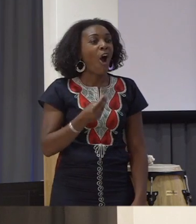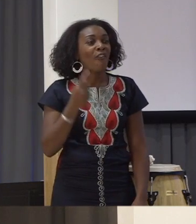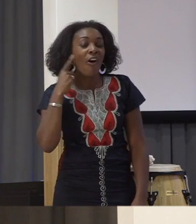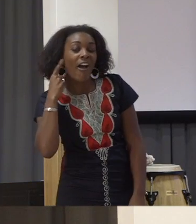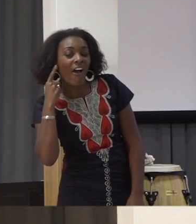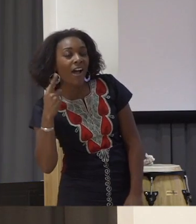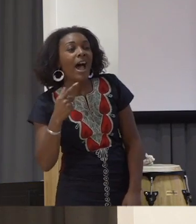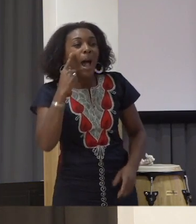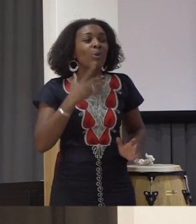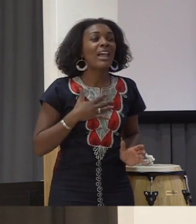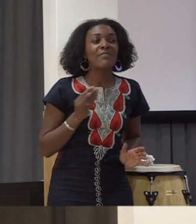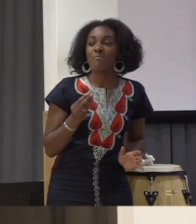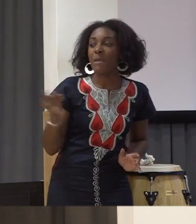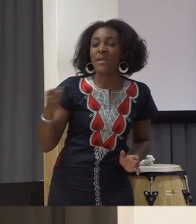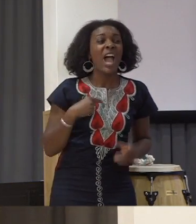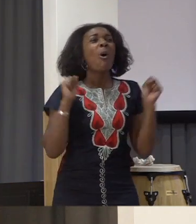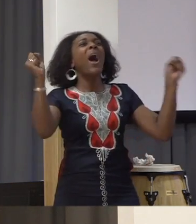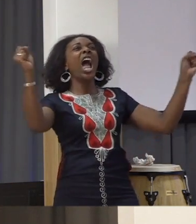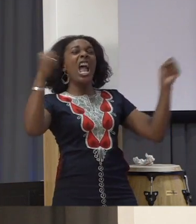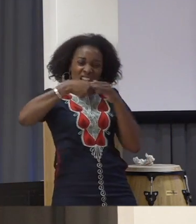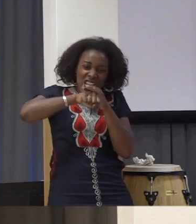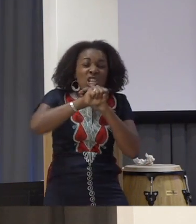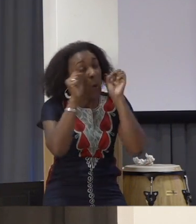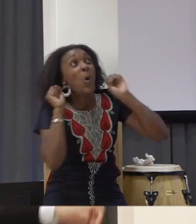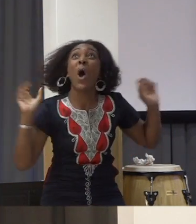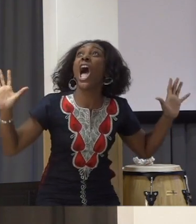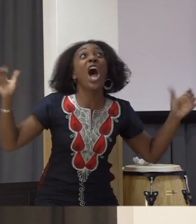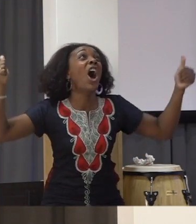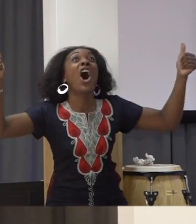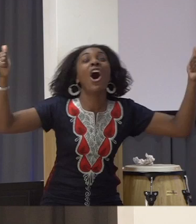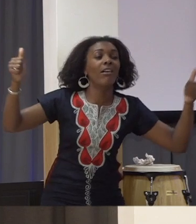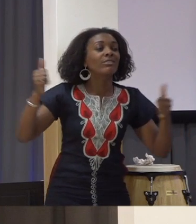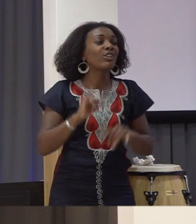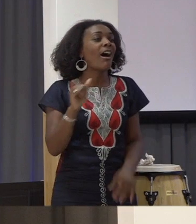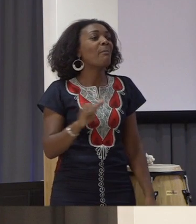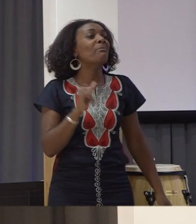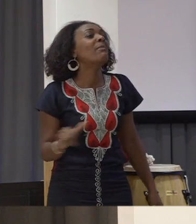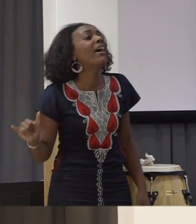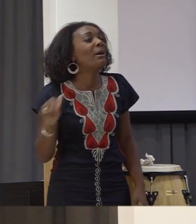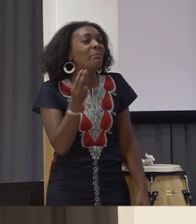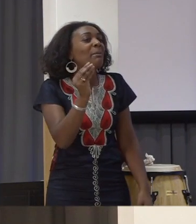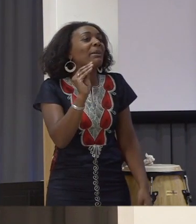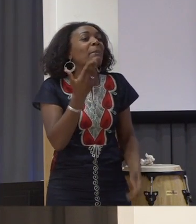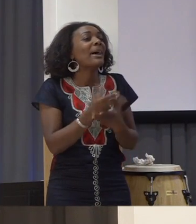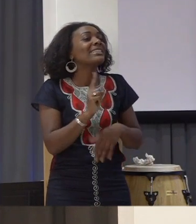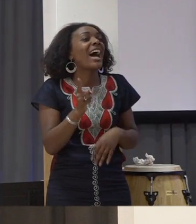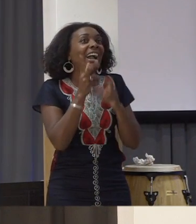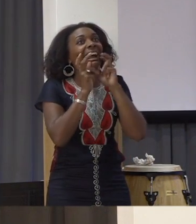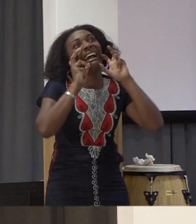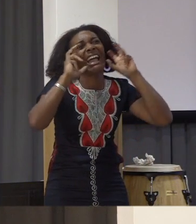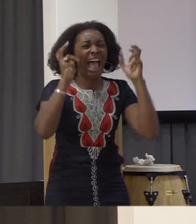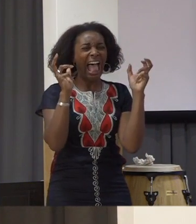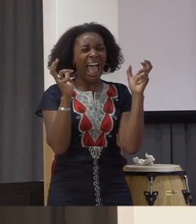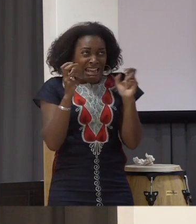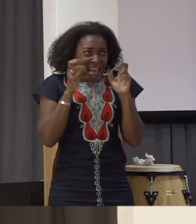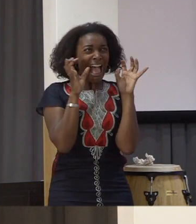pense que notre bébé ne va pas dire « Ouais, super, je suis là, wouh !» Non. S'il y a des parents au milieu